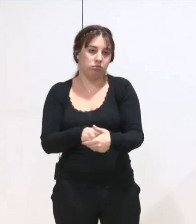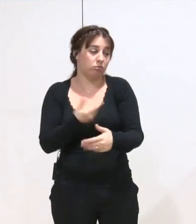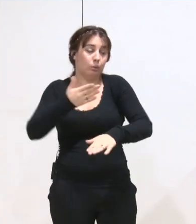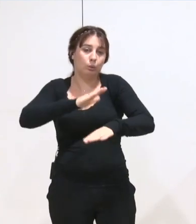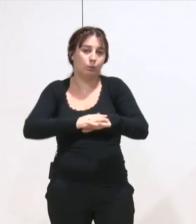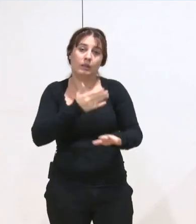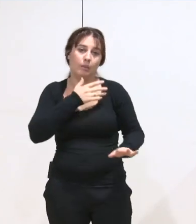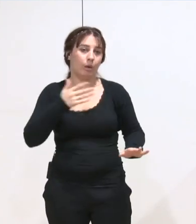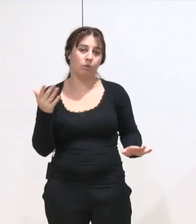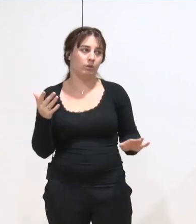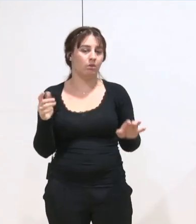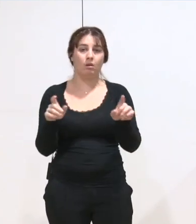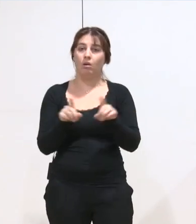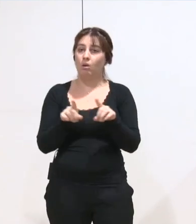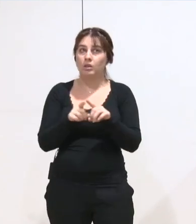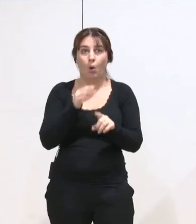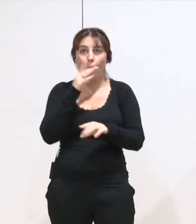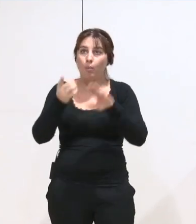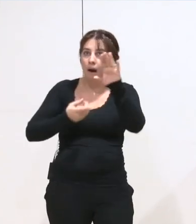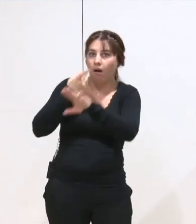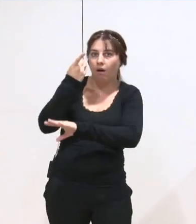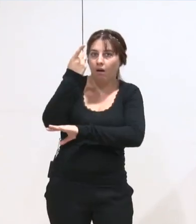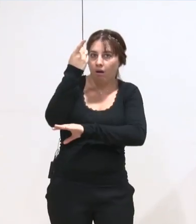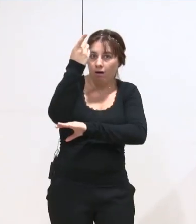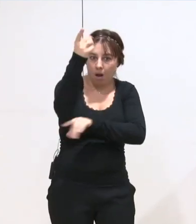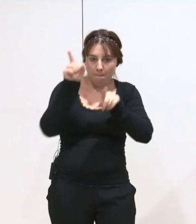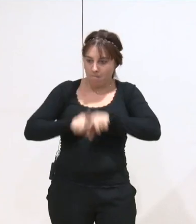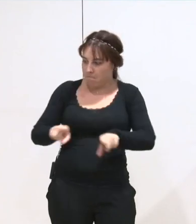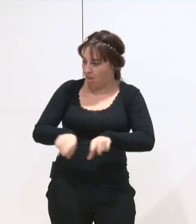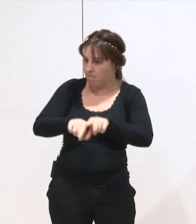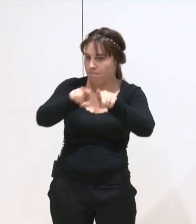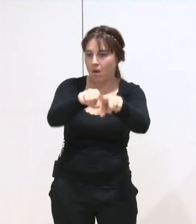d'une posture en réalité intenable dans la durée. C'est un fait,